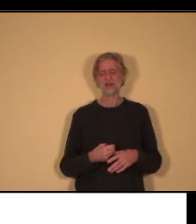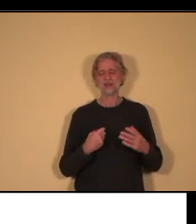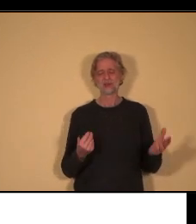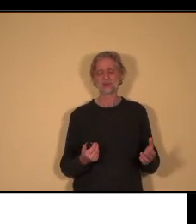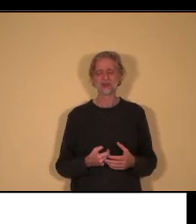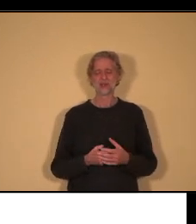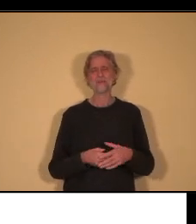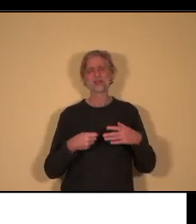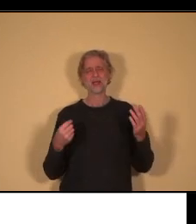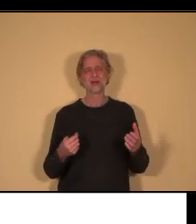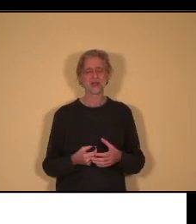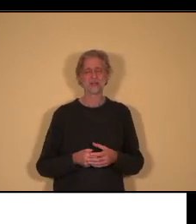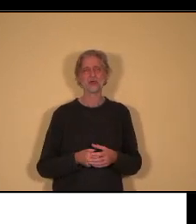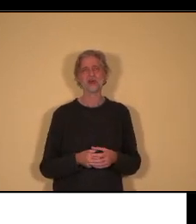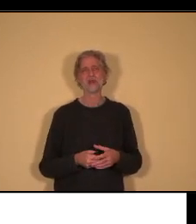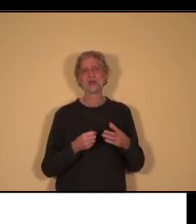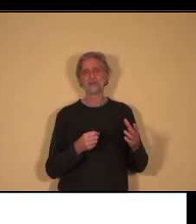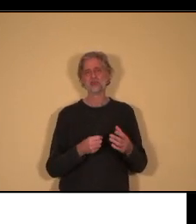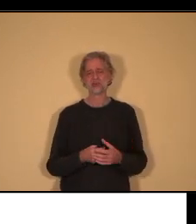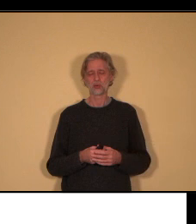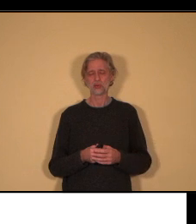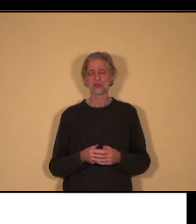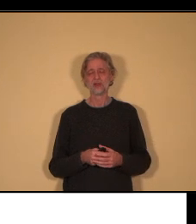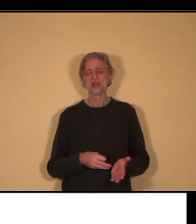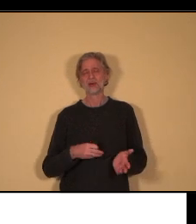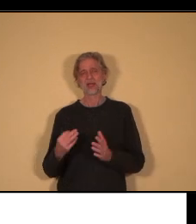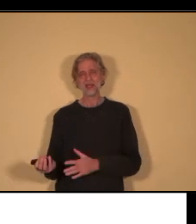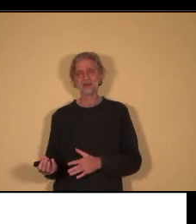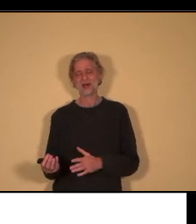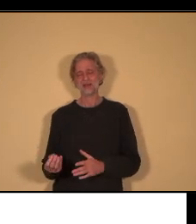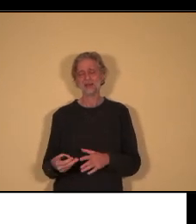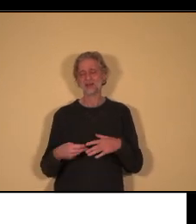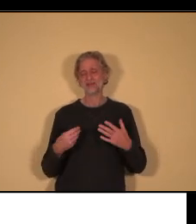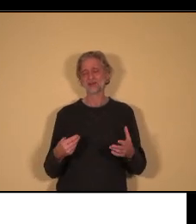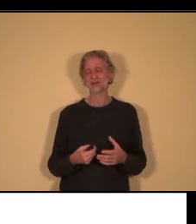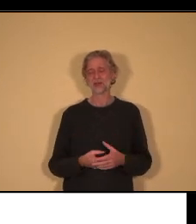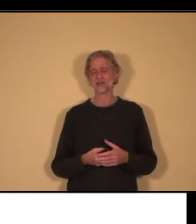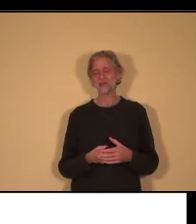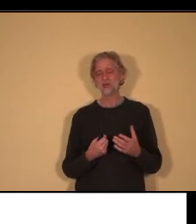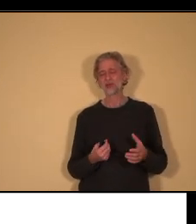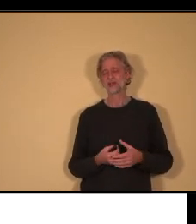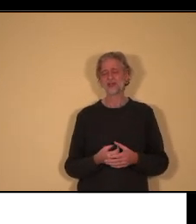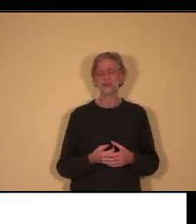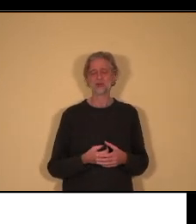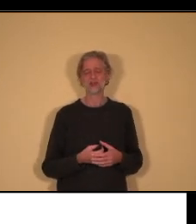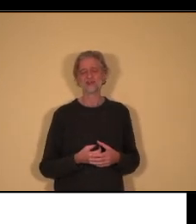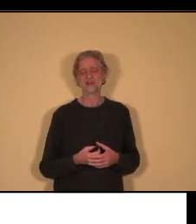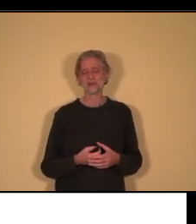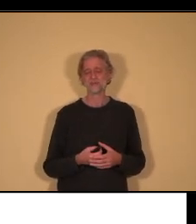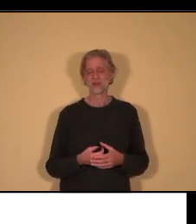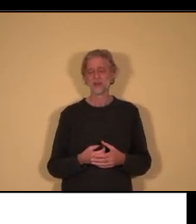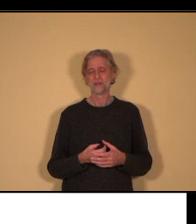Methan. Das können wir dann abtrennen und dann haben wir unser gewünschtes Produkt. Auf der rechten Seite sehen wir das, was man als